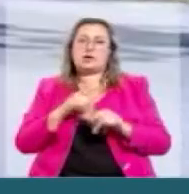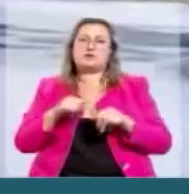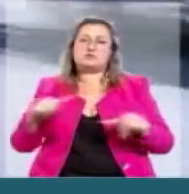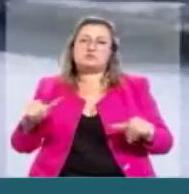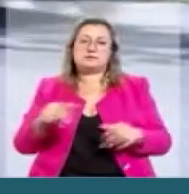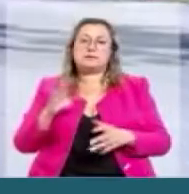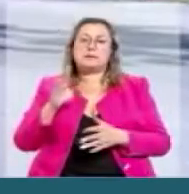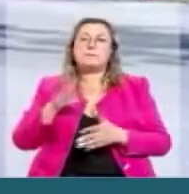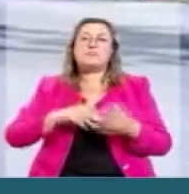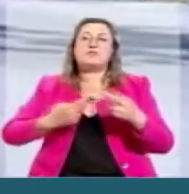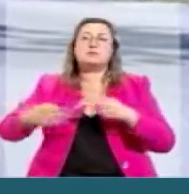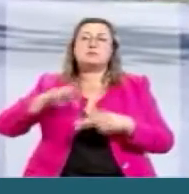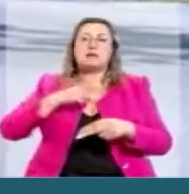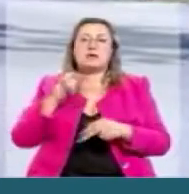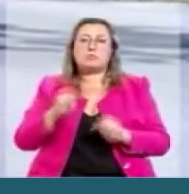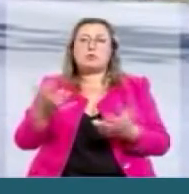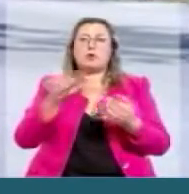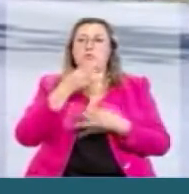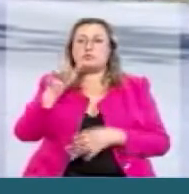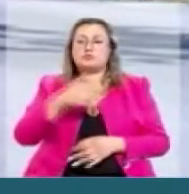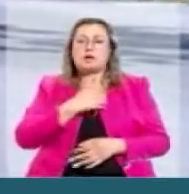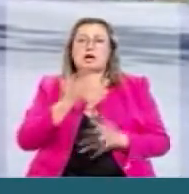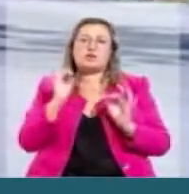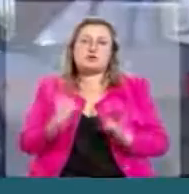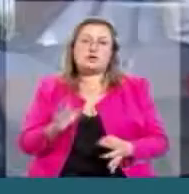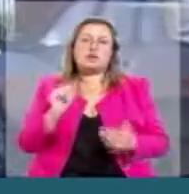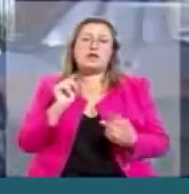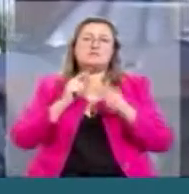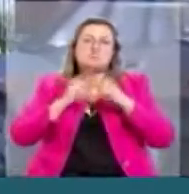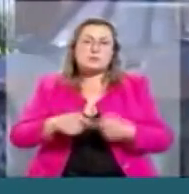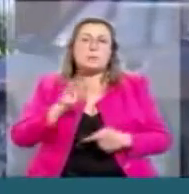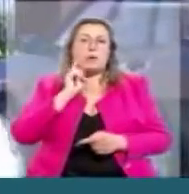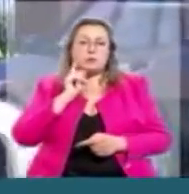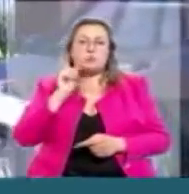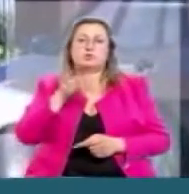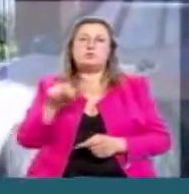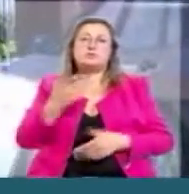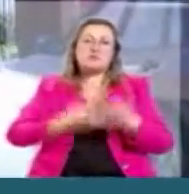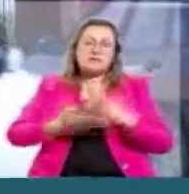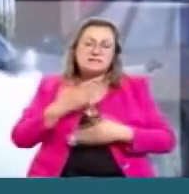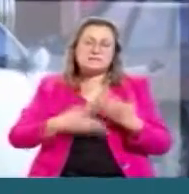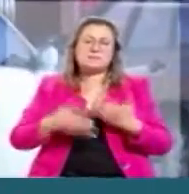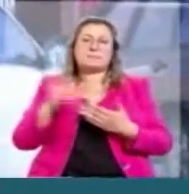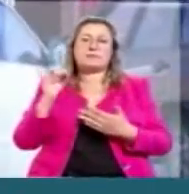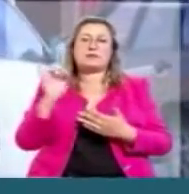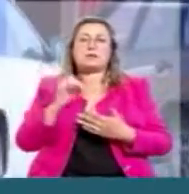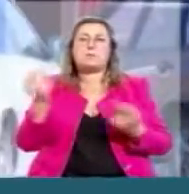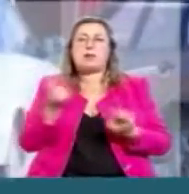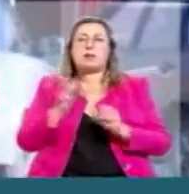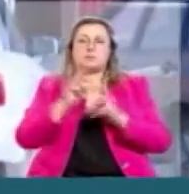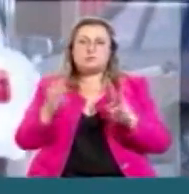расшириться. Безвозмездный грант может получить любой желающий. Конечно, навстречу идут молодежи, людям с ограниченными возможностями